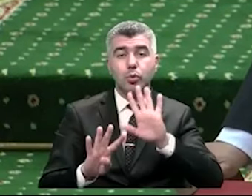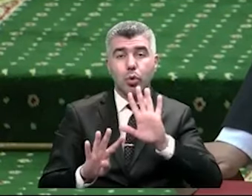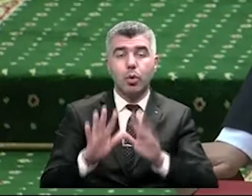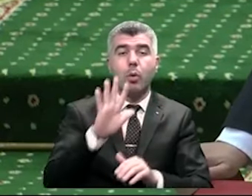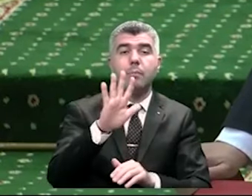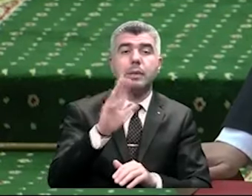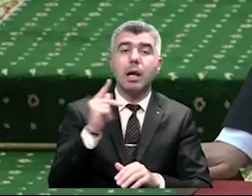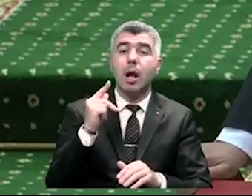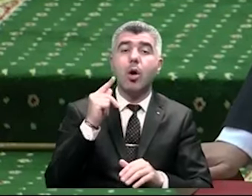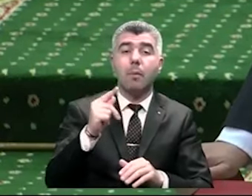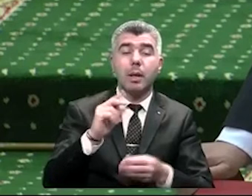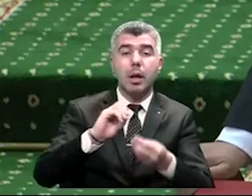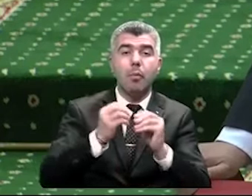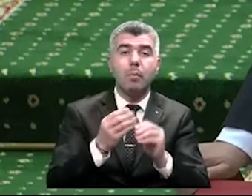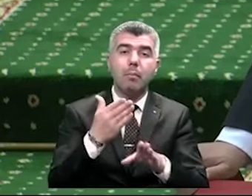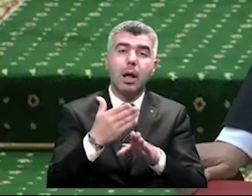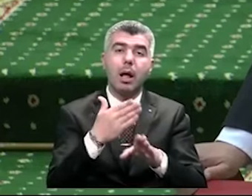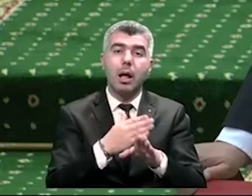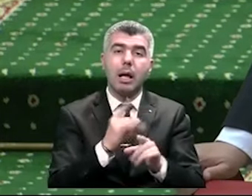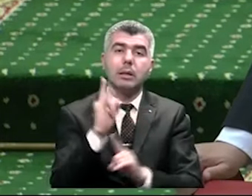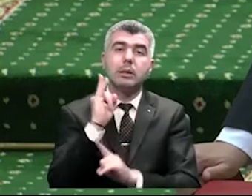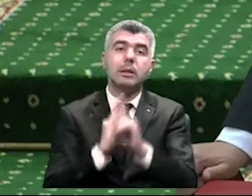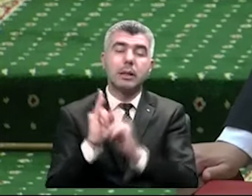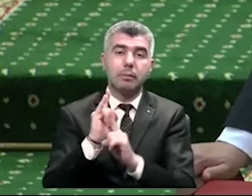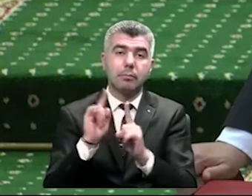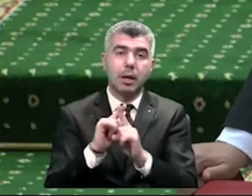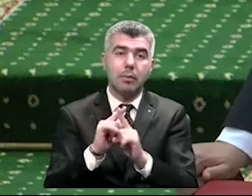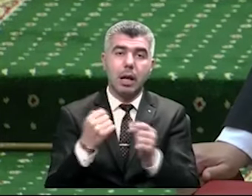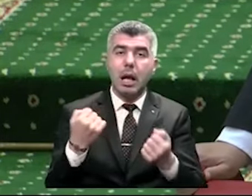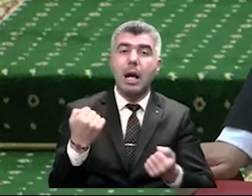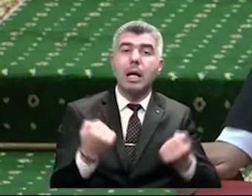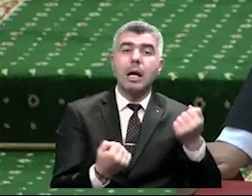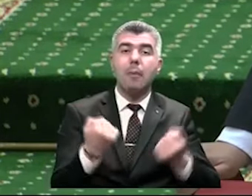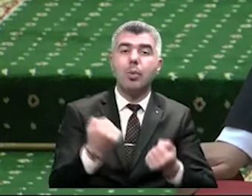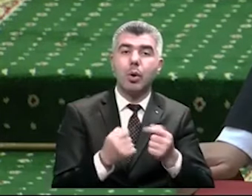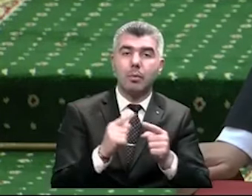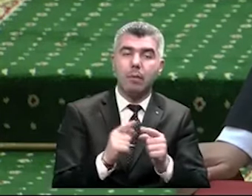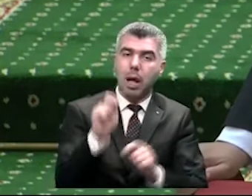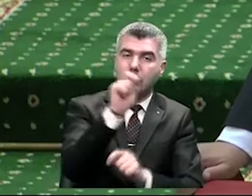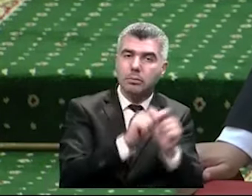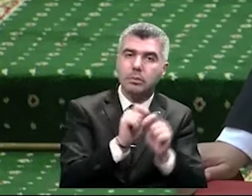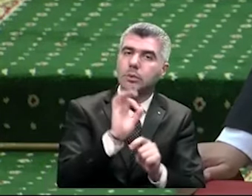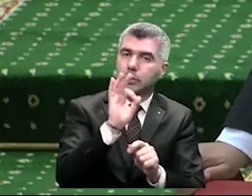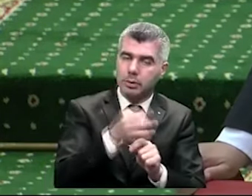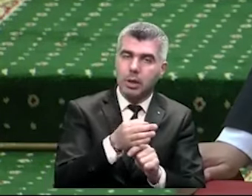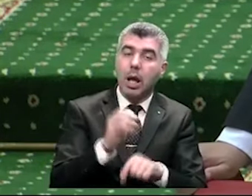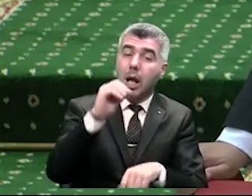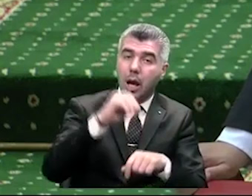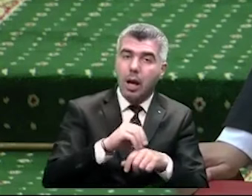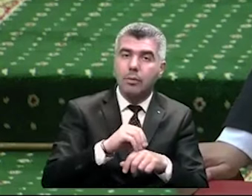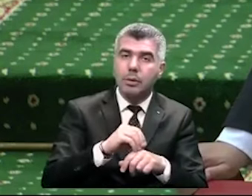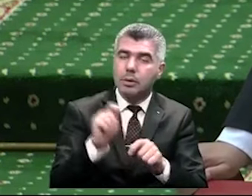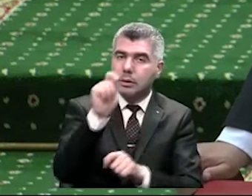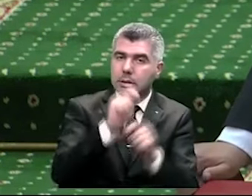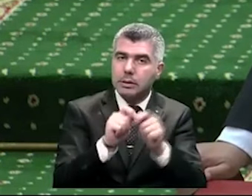كانت اشكاليه مطروحه بالنسبه للتهيئه ممر العربات الثقيله وتم الانتهاء من انجاز الاشغال هنالك تاهيل المقطع كذلك